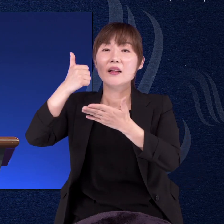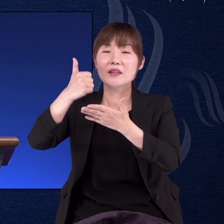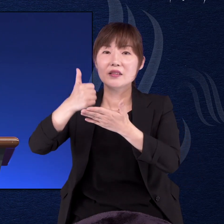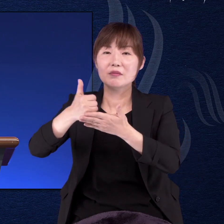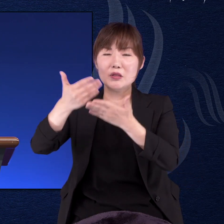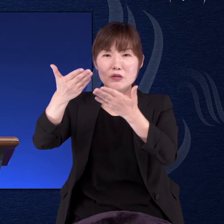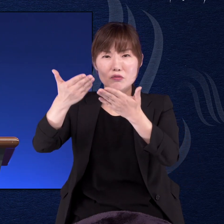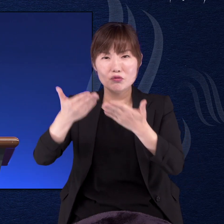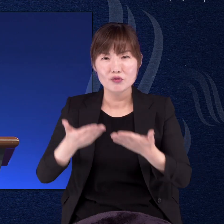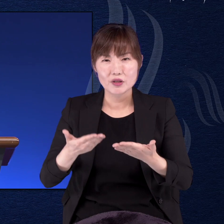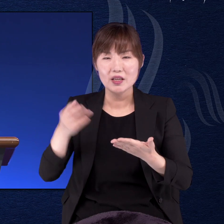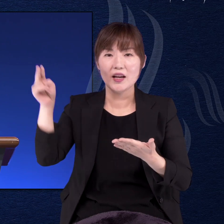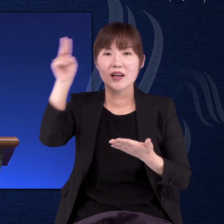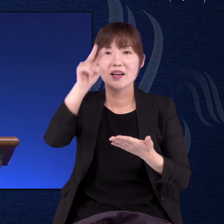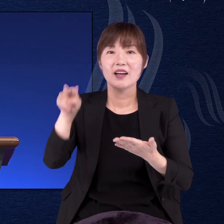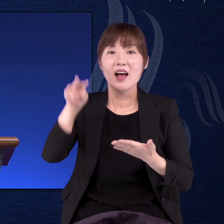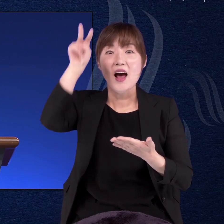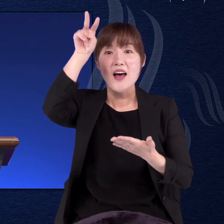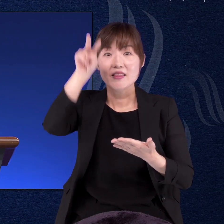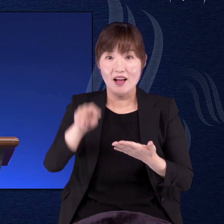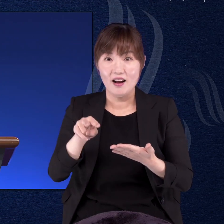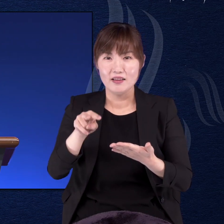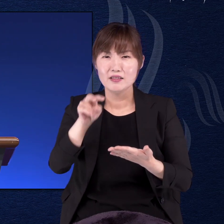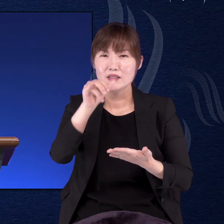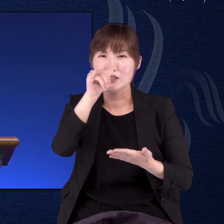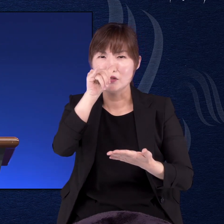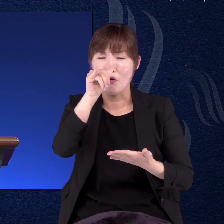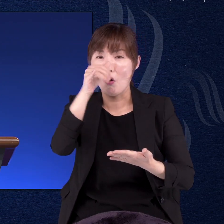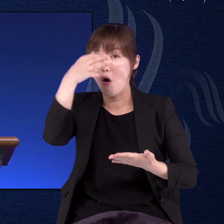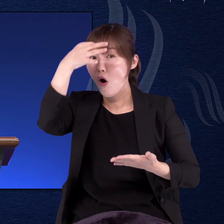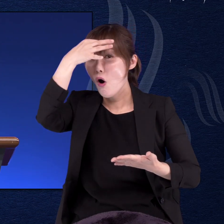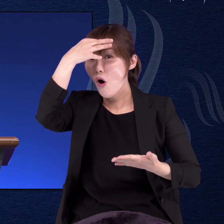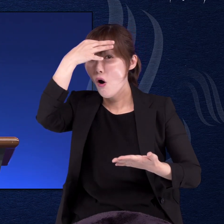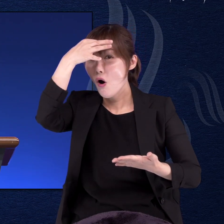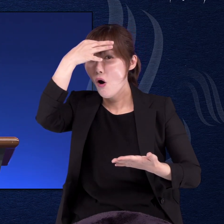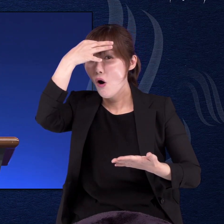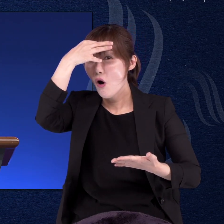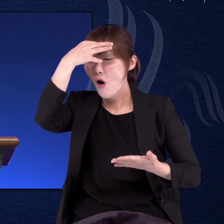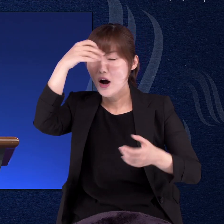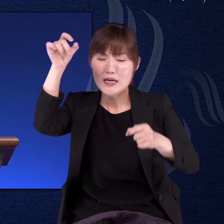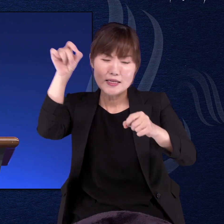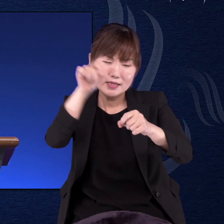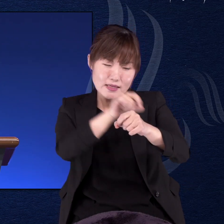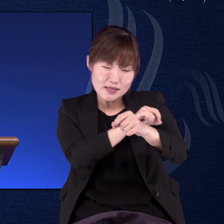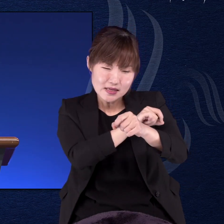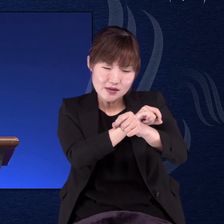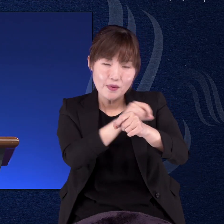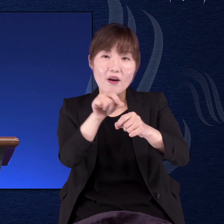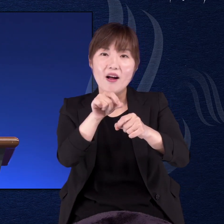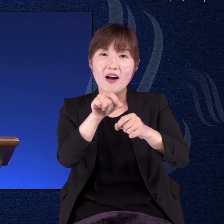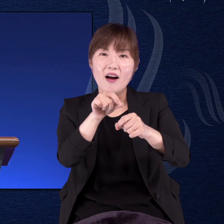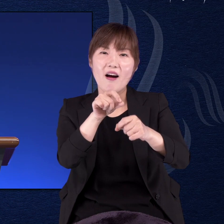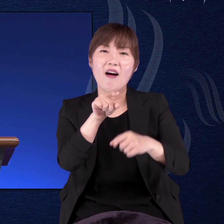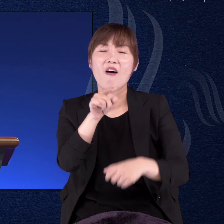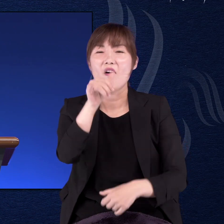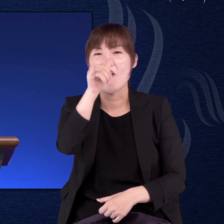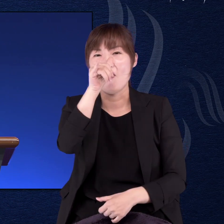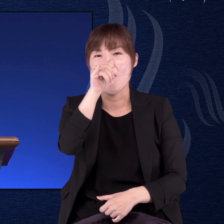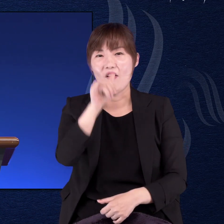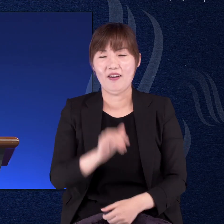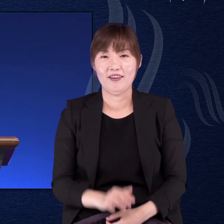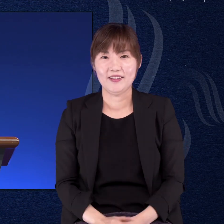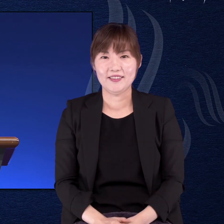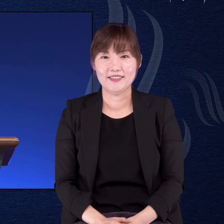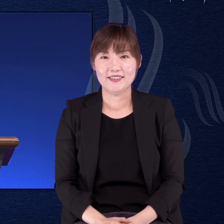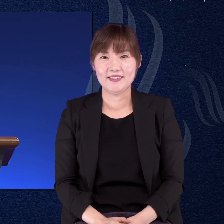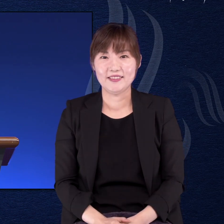말고 하나님이 이 아이에게만 특별하게 주신 달란트를 찾아낼 수